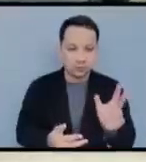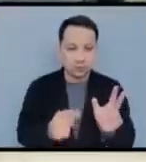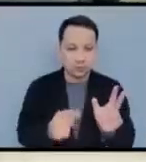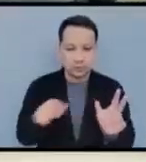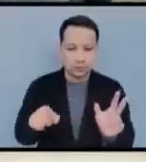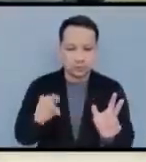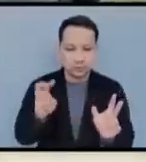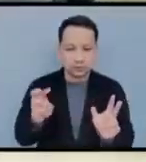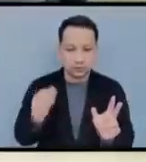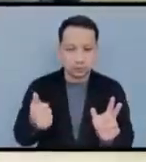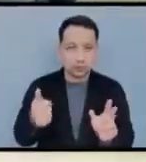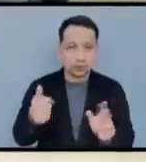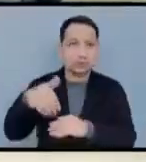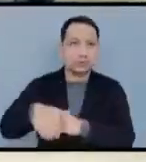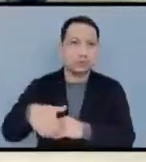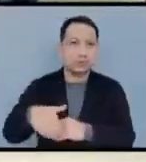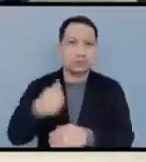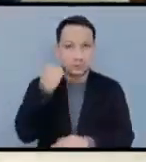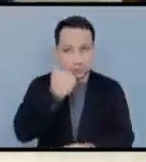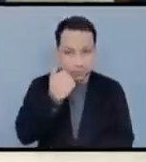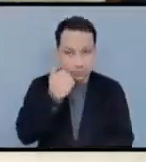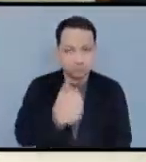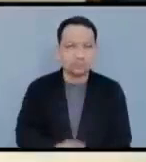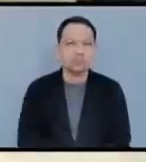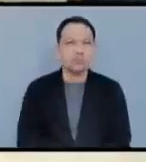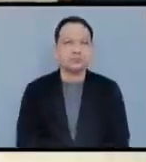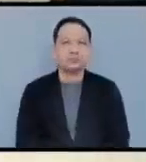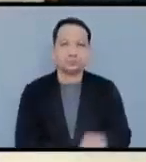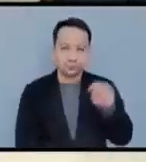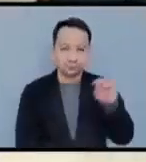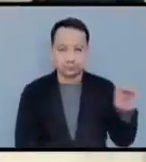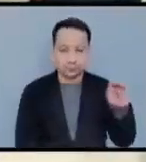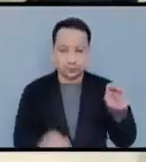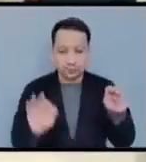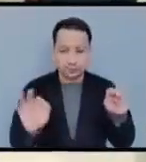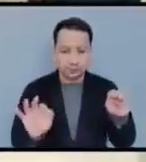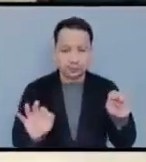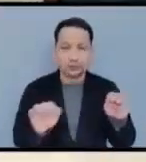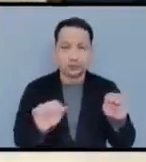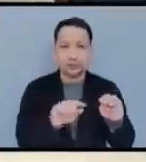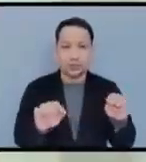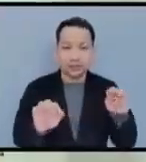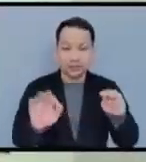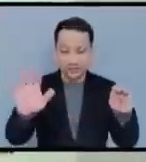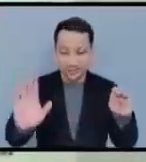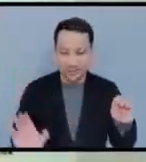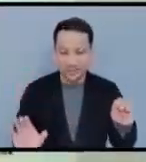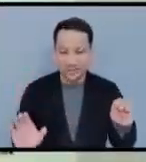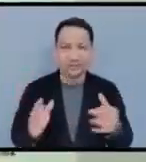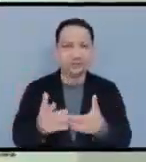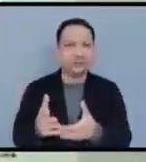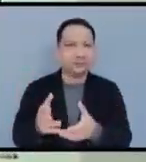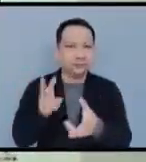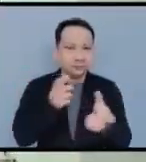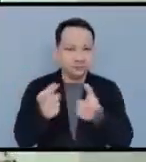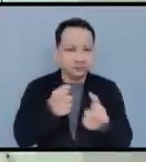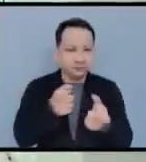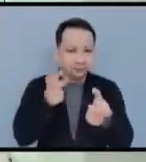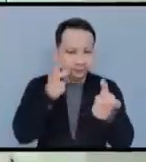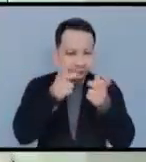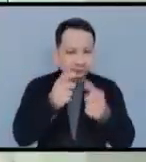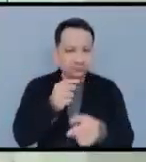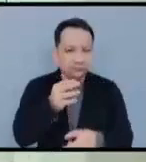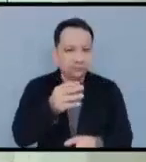6:10 ng gabi araw-araw. Bukod sa fasting, dapat din anya kontrolado ang mga salita, naririnig at nakikita. Dapat